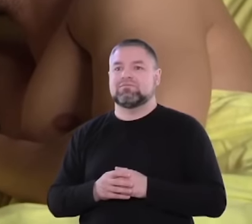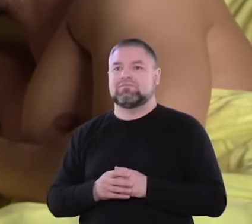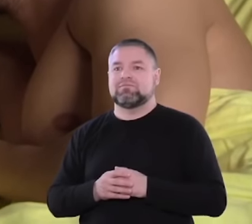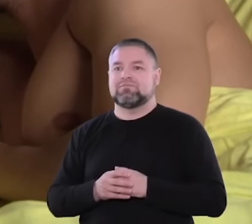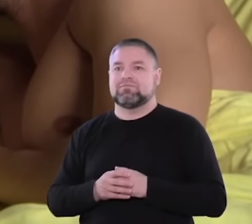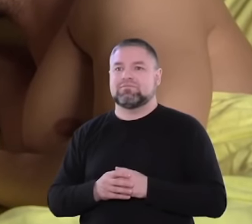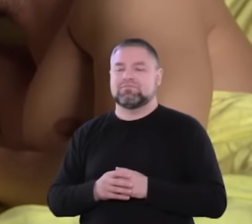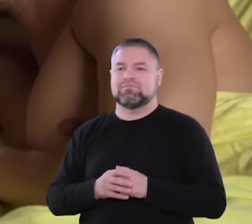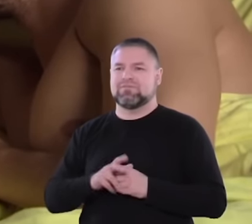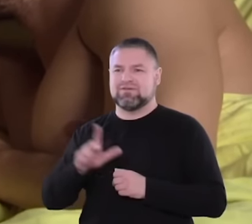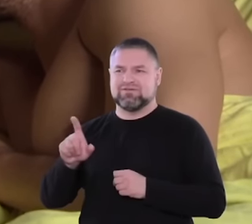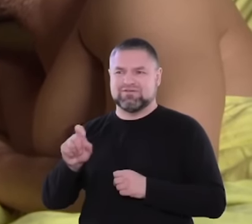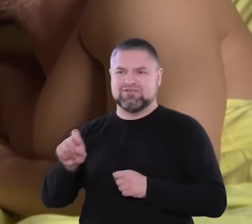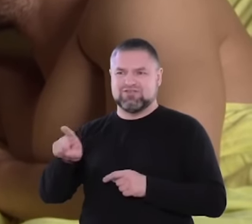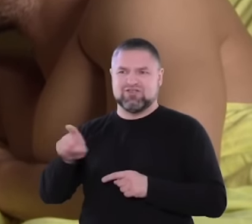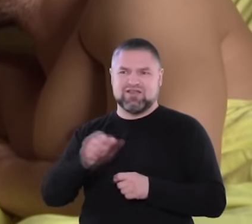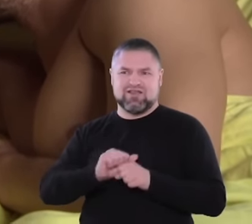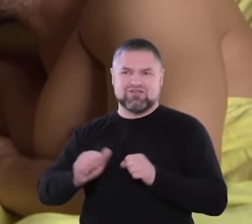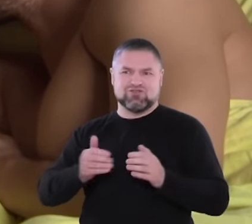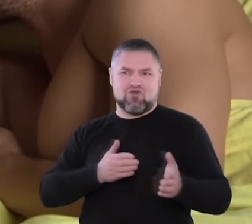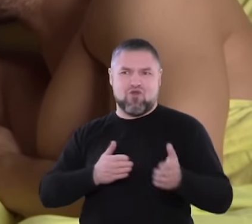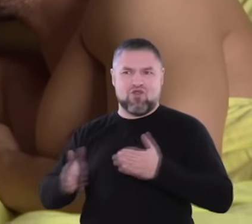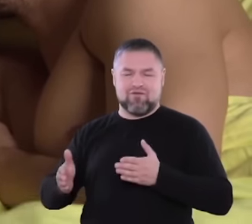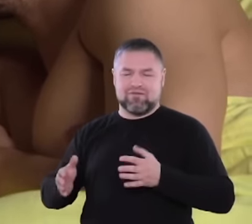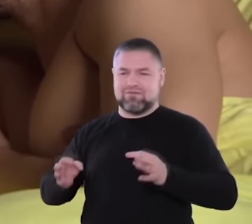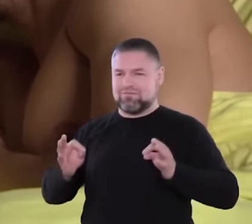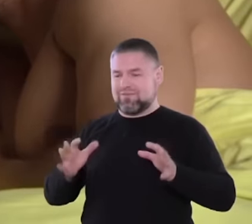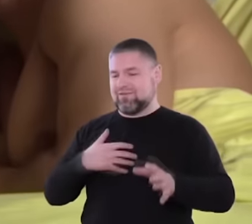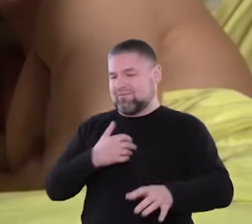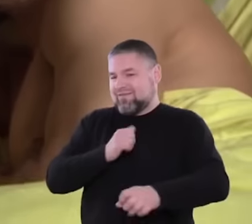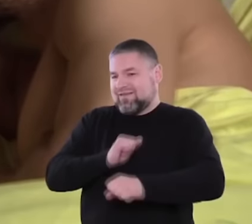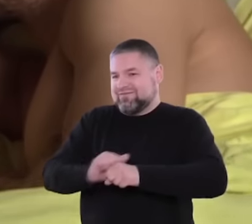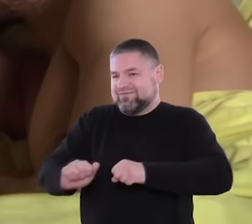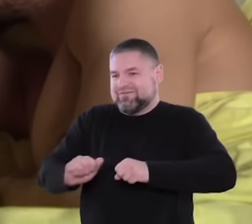Ale czy ty jesteś na to gotowy? Jestem.